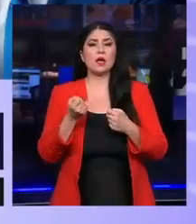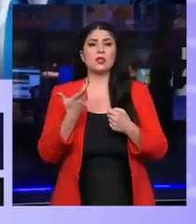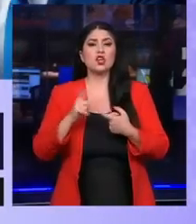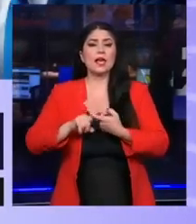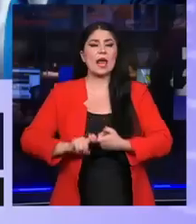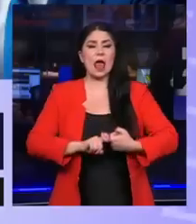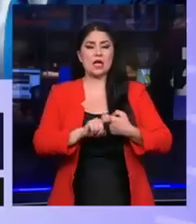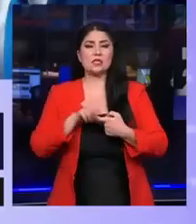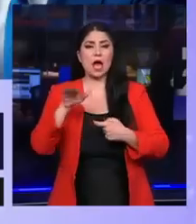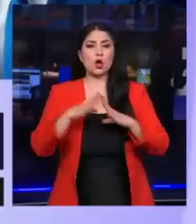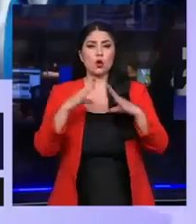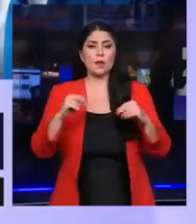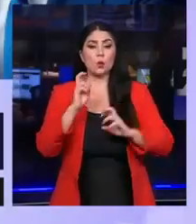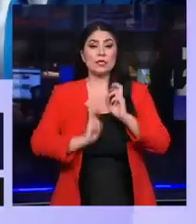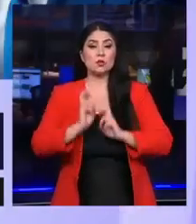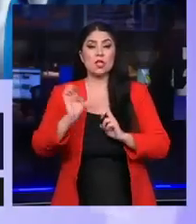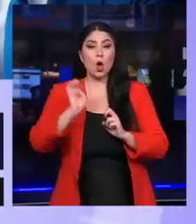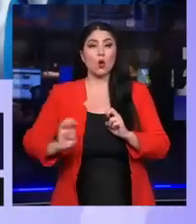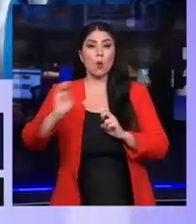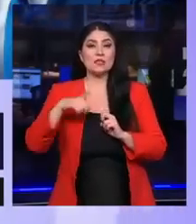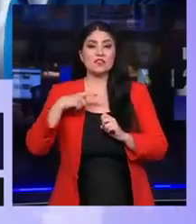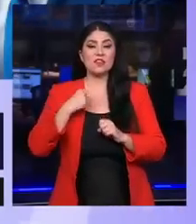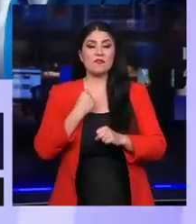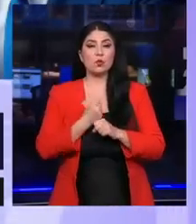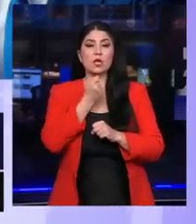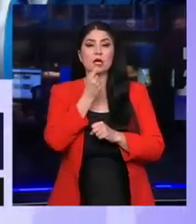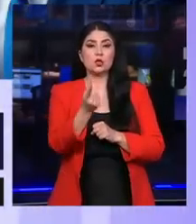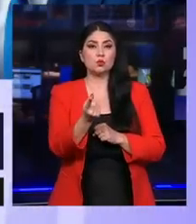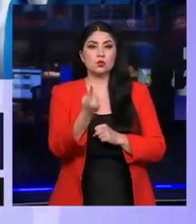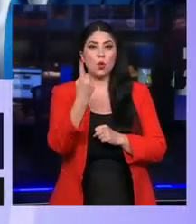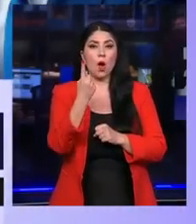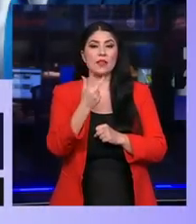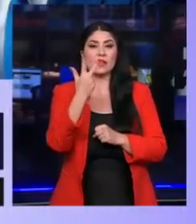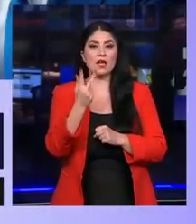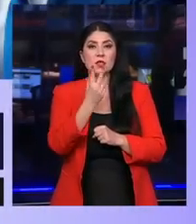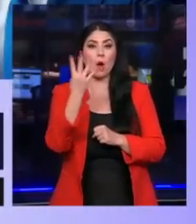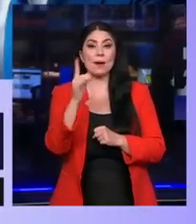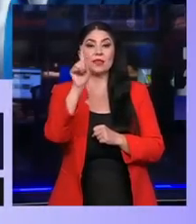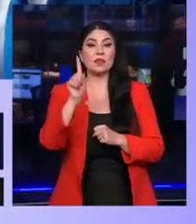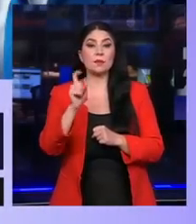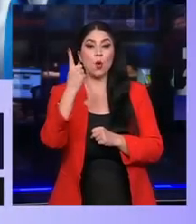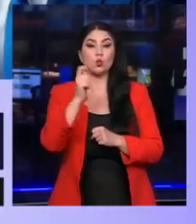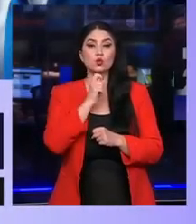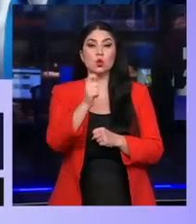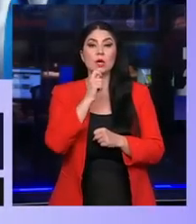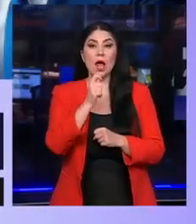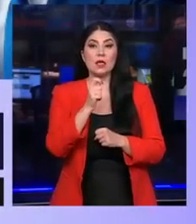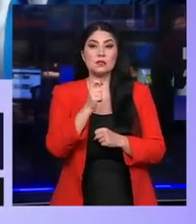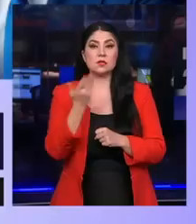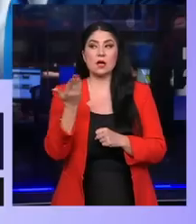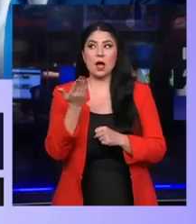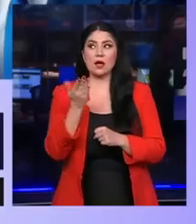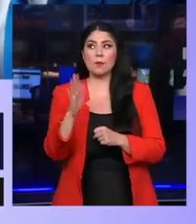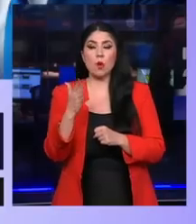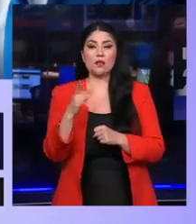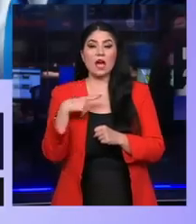cu instituțiile europene, să fie făcută ca răspuns la o a treia sau a patra întrebare a unui jurnalist, întrebare care